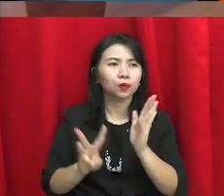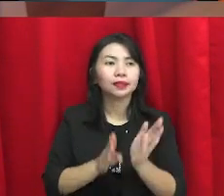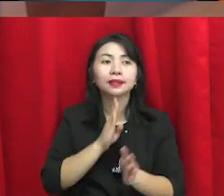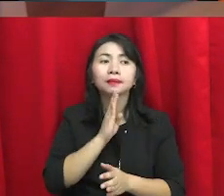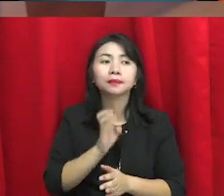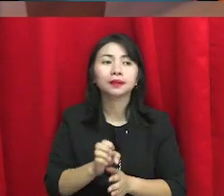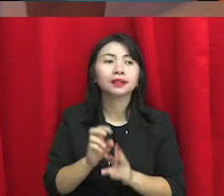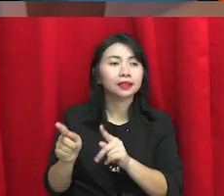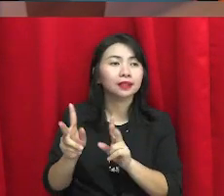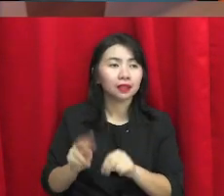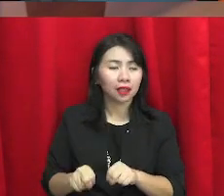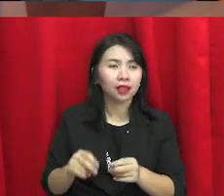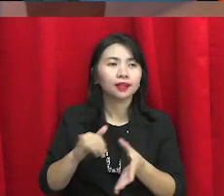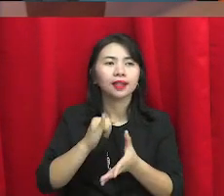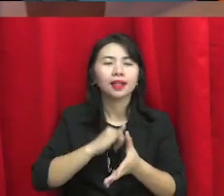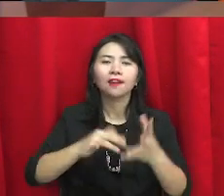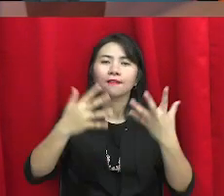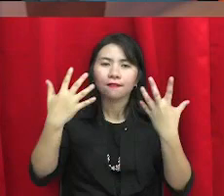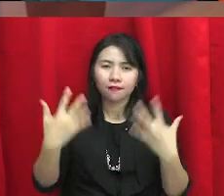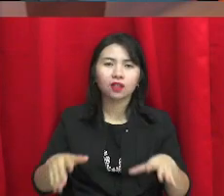palagi ng Panginoon Hesus Kristo, bagamat